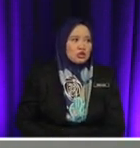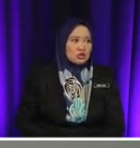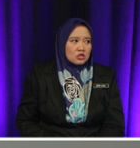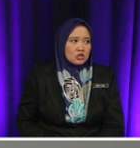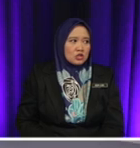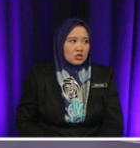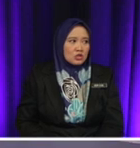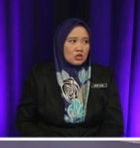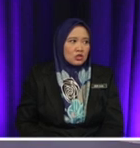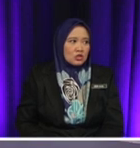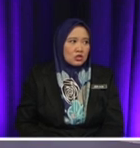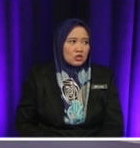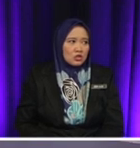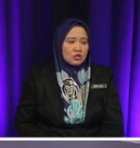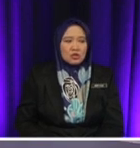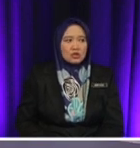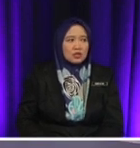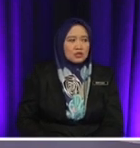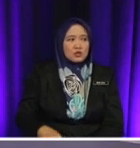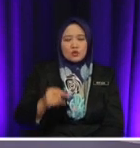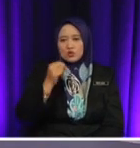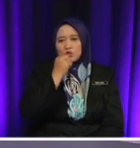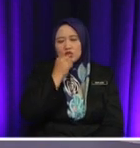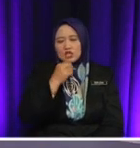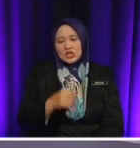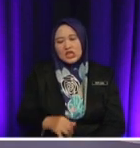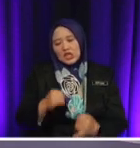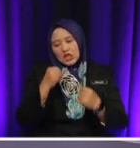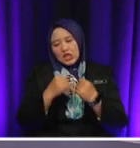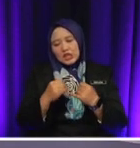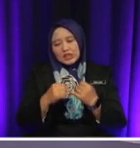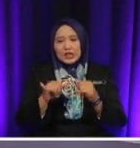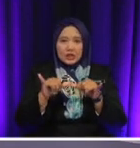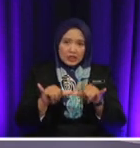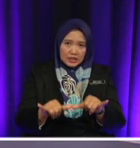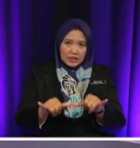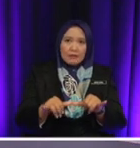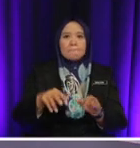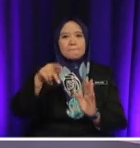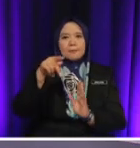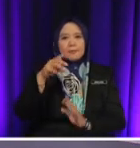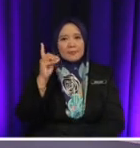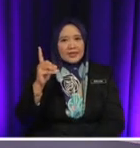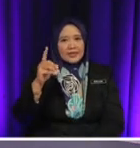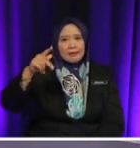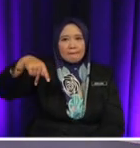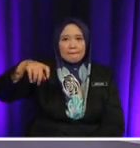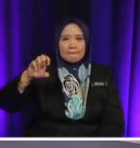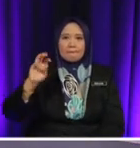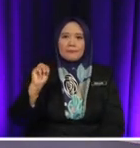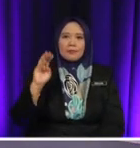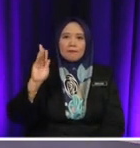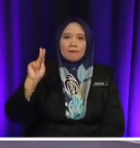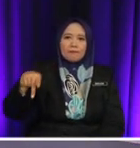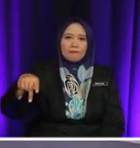tinggal pasti iaitu pasturan iaitu pasturan okey so kita tengok potong pilihan jawapan tadi